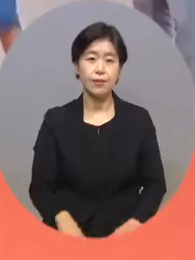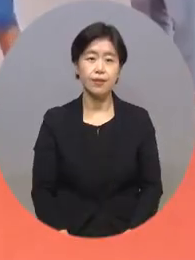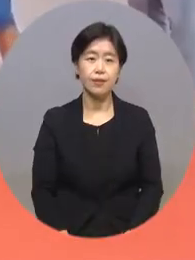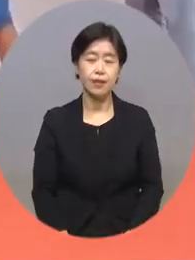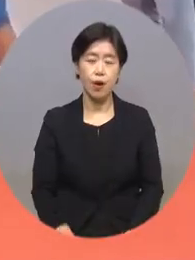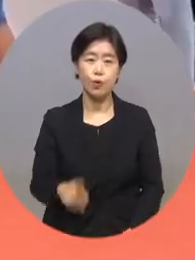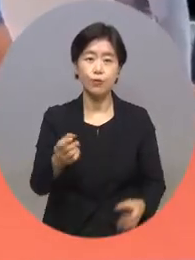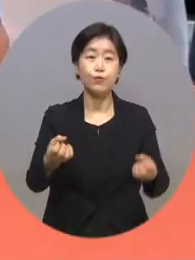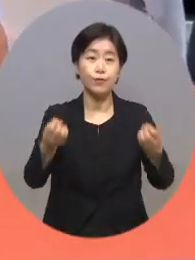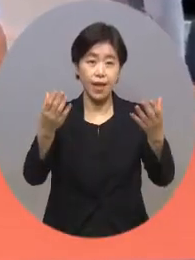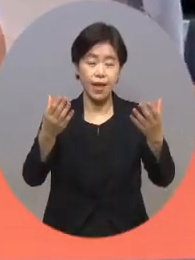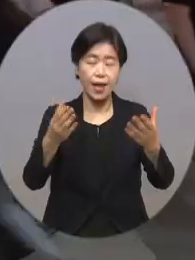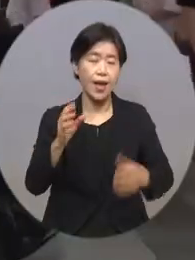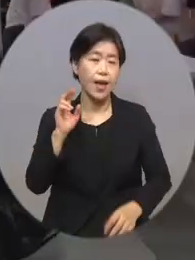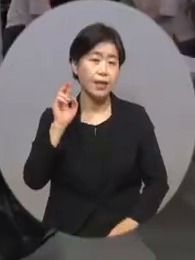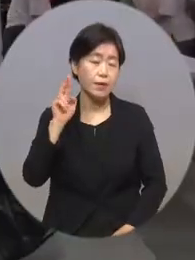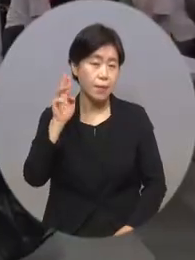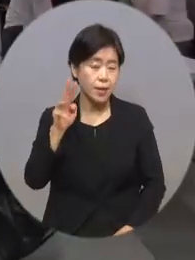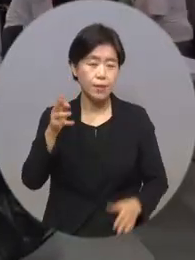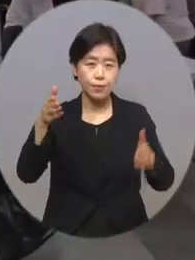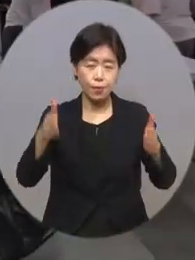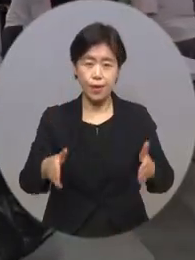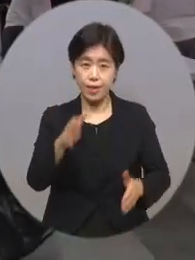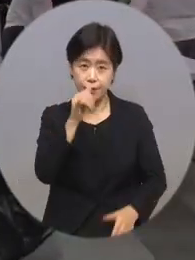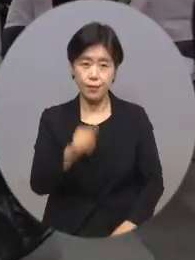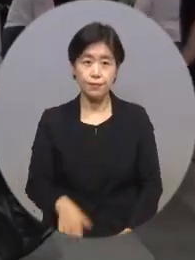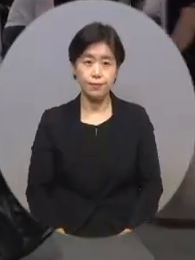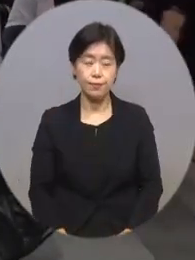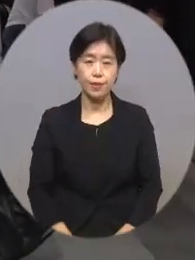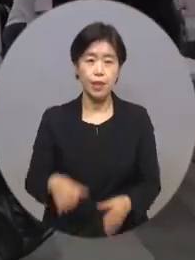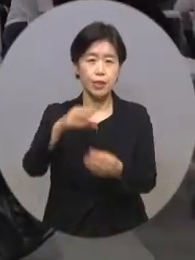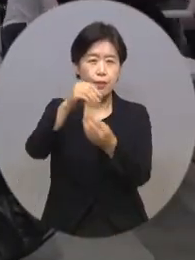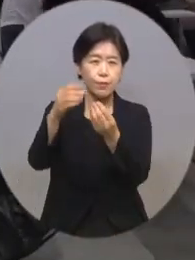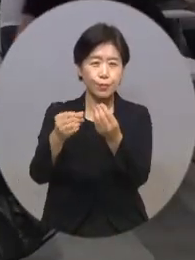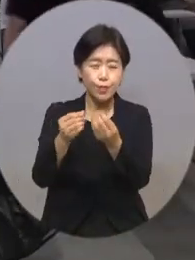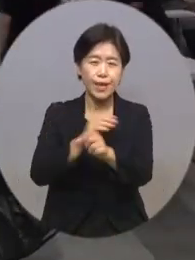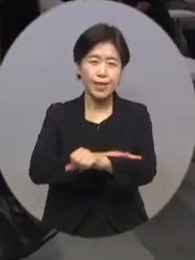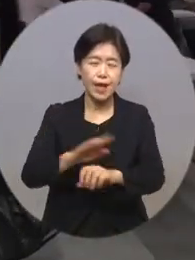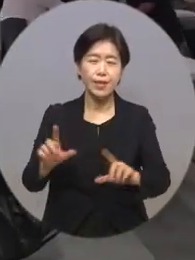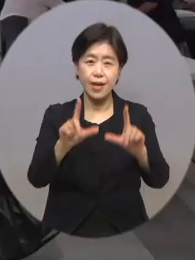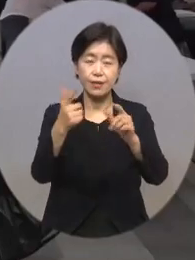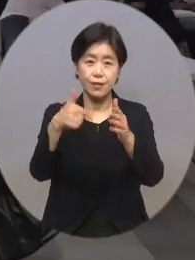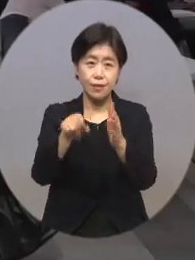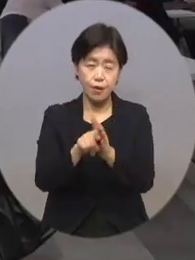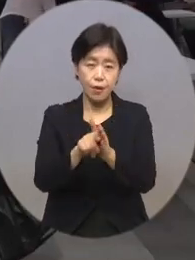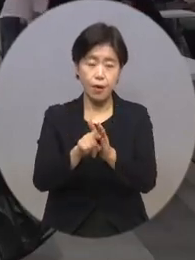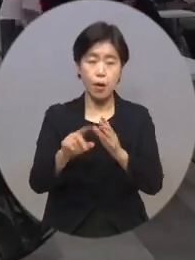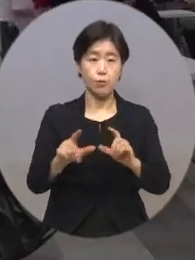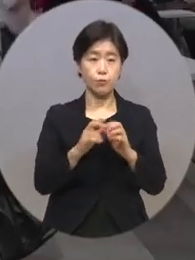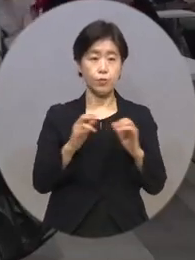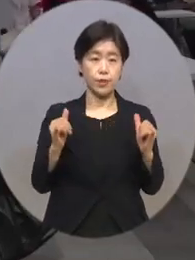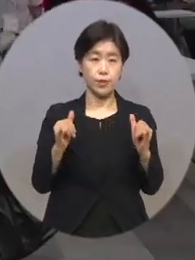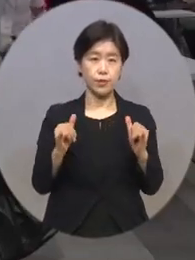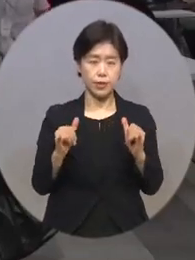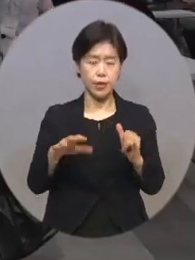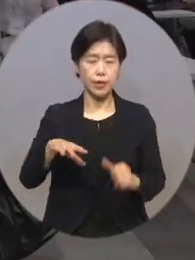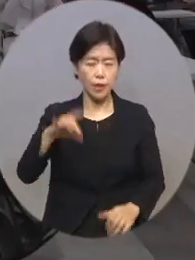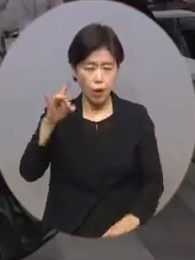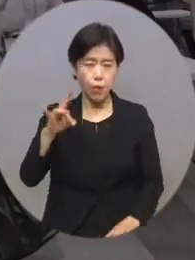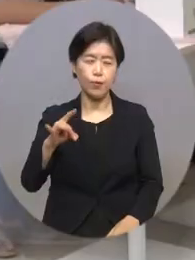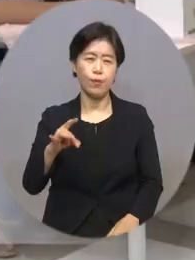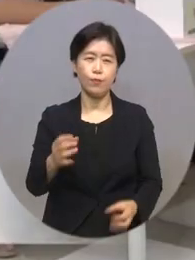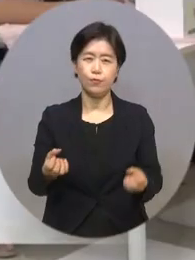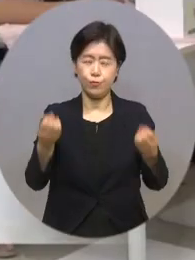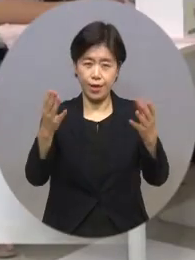3일 이틀간 열렸습니다. 한가위를 의미 있게 보내기 위해 주민들이 지혜를 모아 기획한 첫 번째